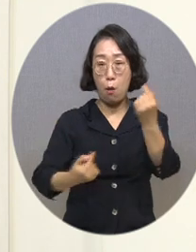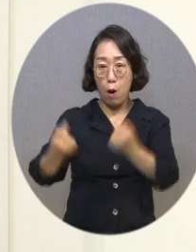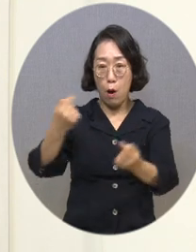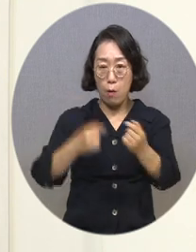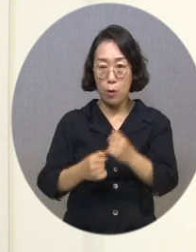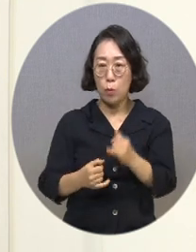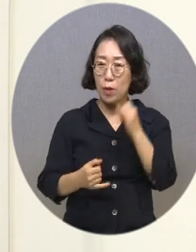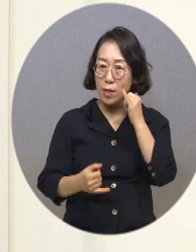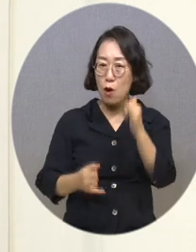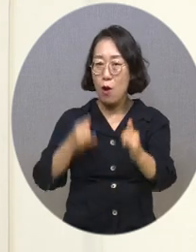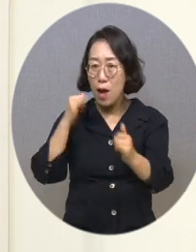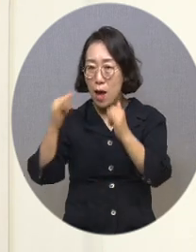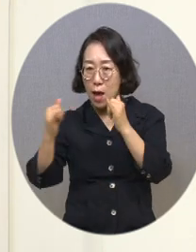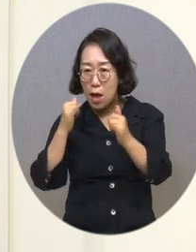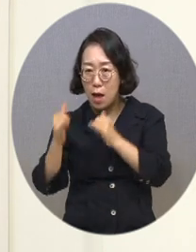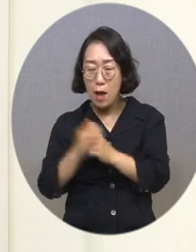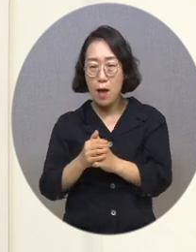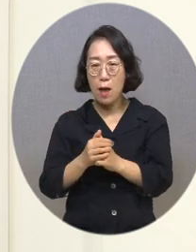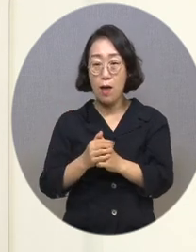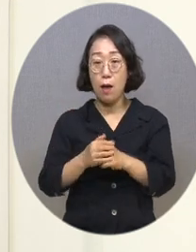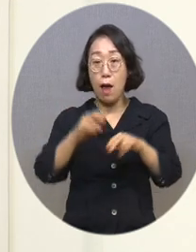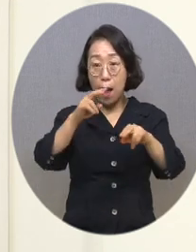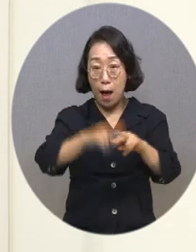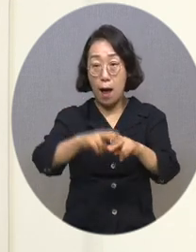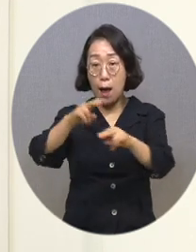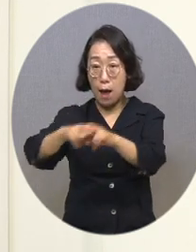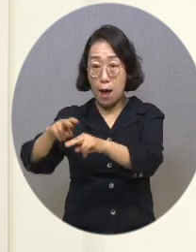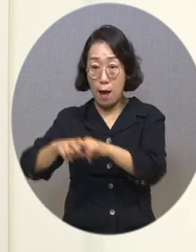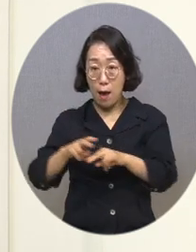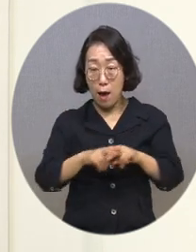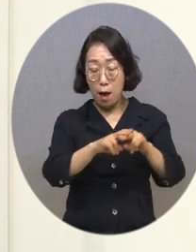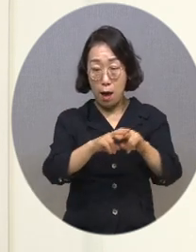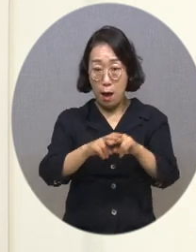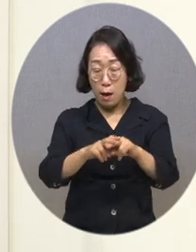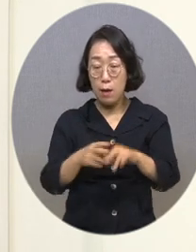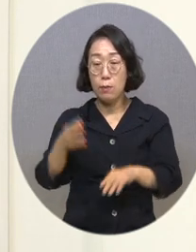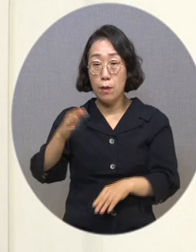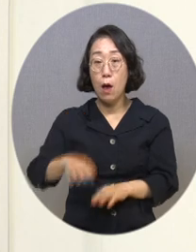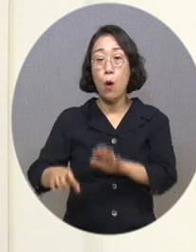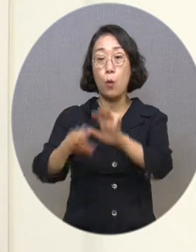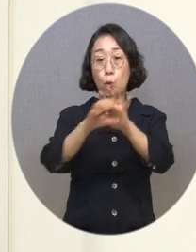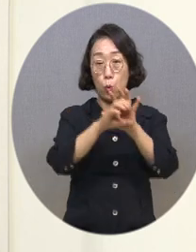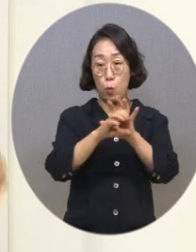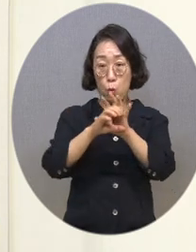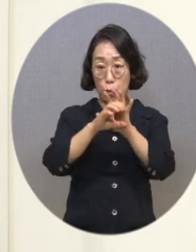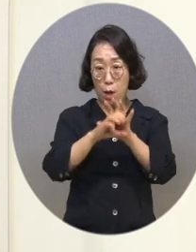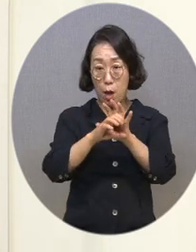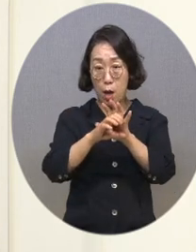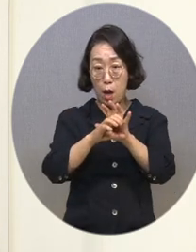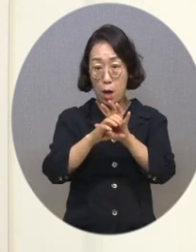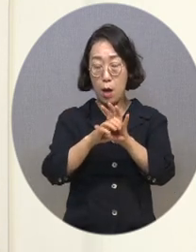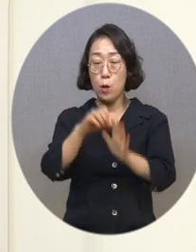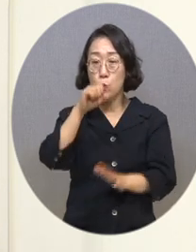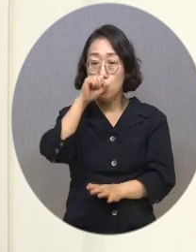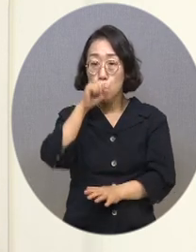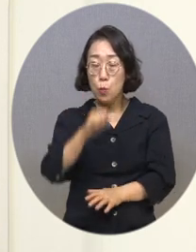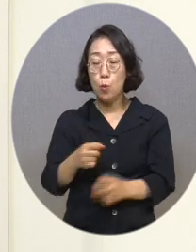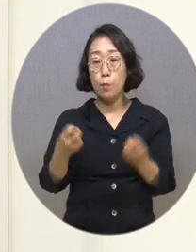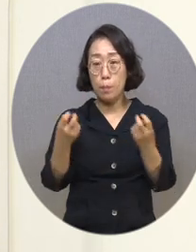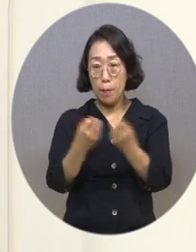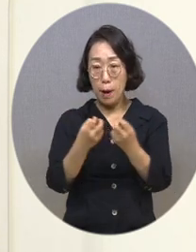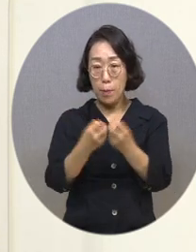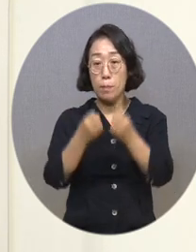계시겠죠? 그렇게 해서 사람을 모아서 이 자리에 앉아야 되지만 사실은 코로나 이후에 우리에게 되게 좋은 도구가 하나가